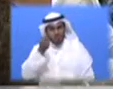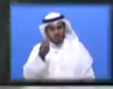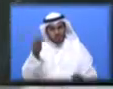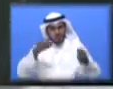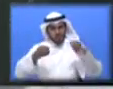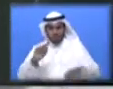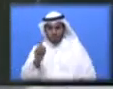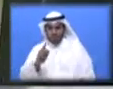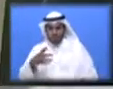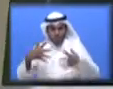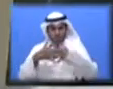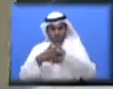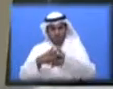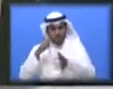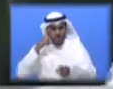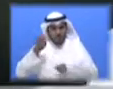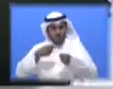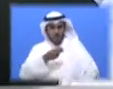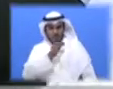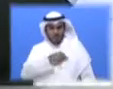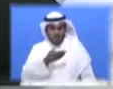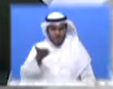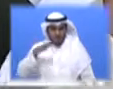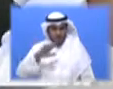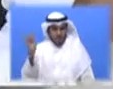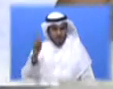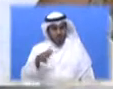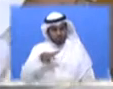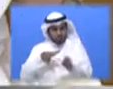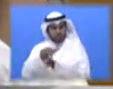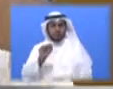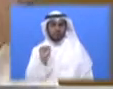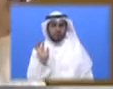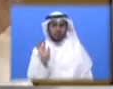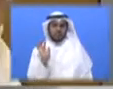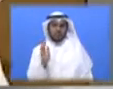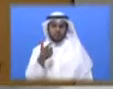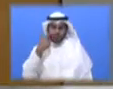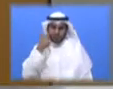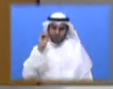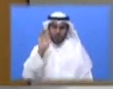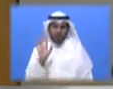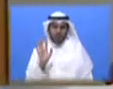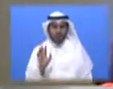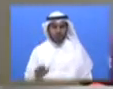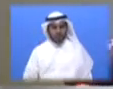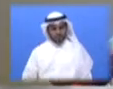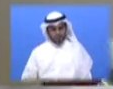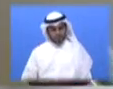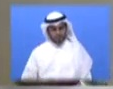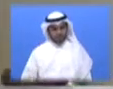البناء، مؤكدا أن الوزارة ستتخذ الإجراءات اللازمة لردع أي شركة تحاول التلاعب في الأسعار.